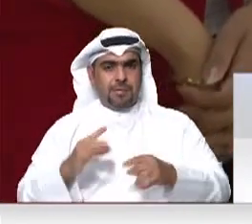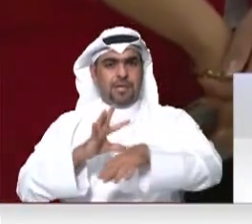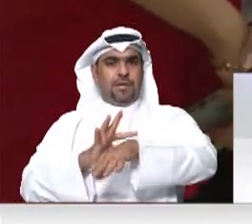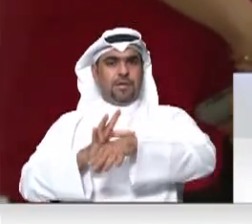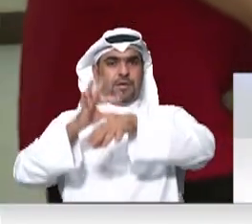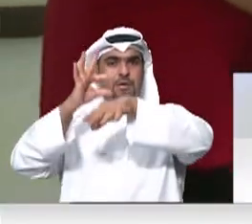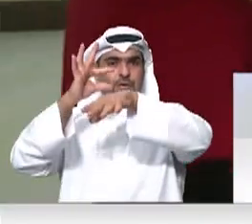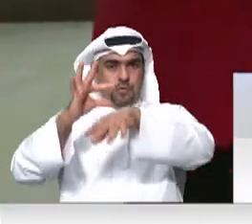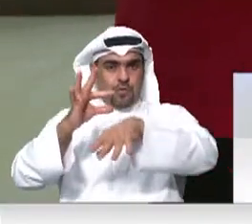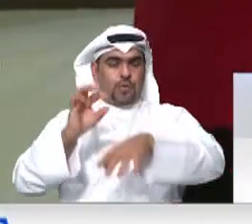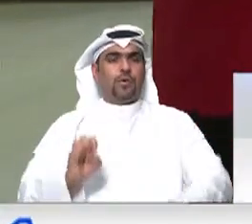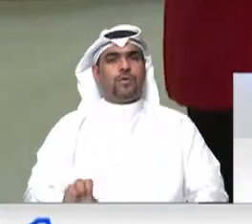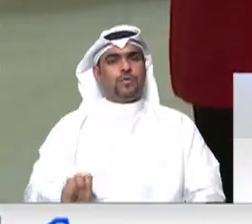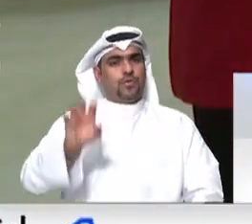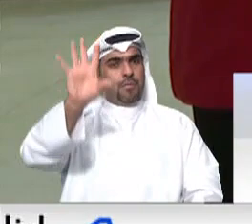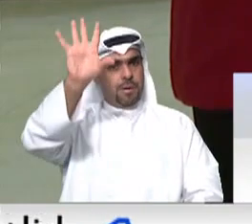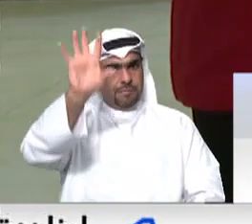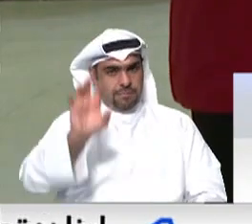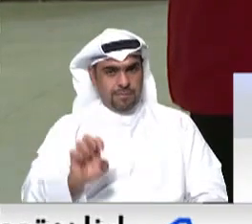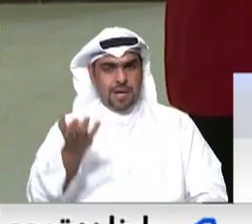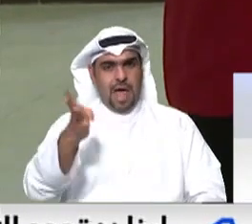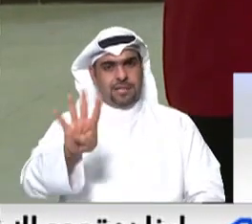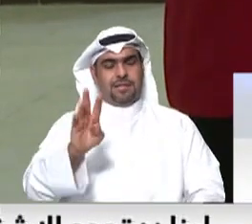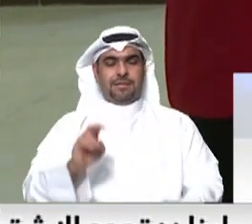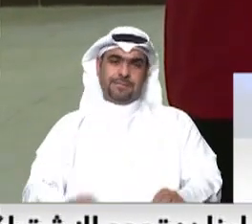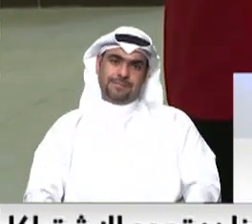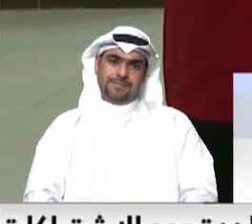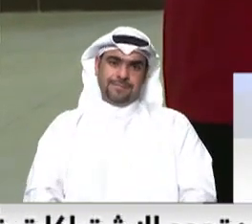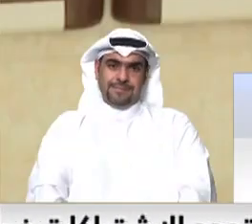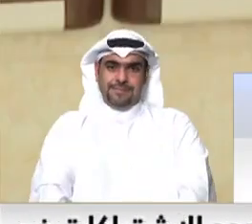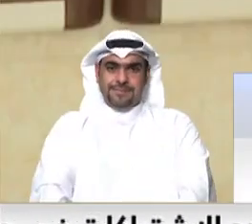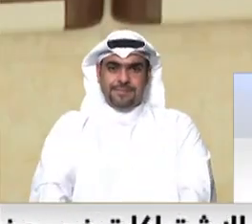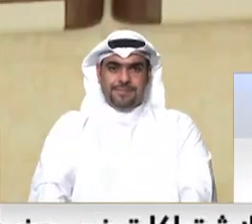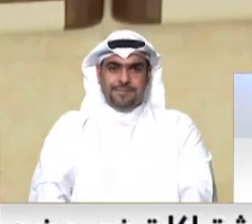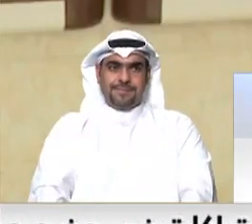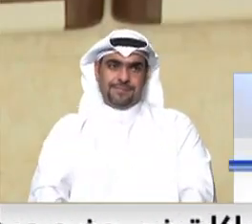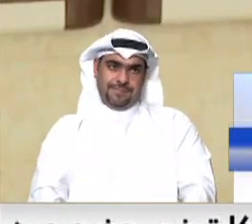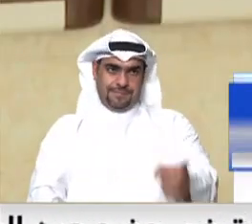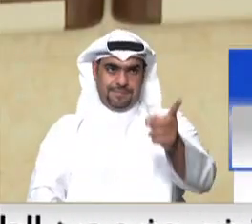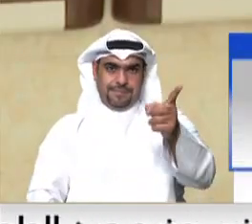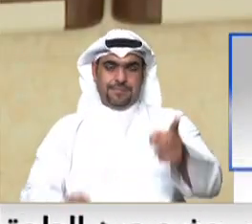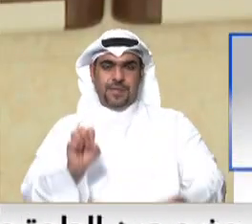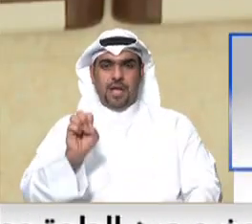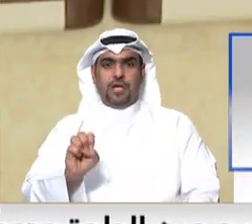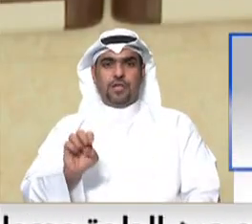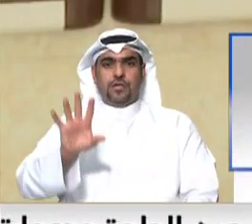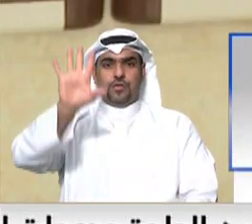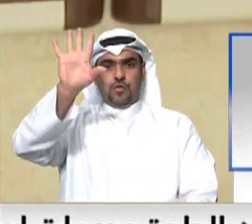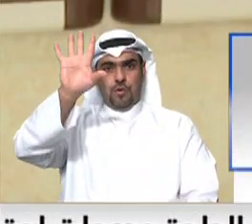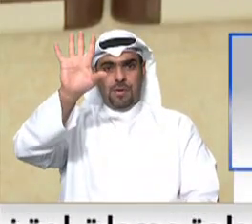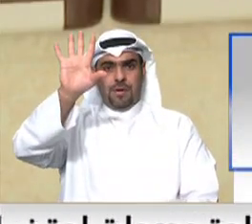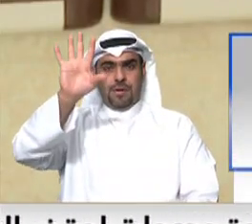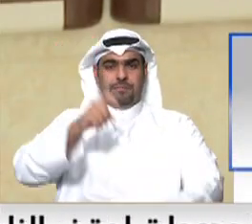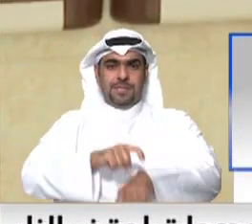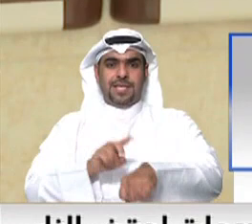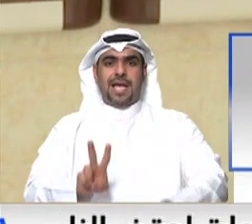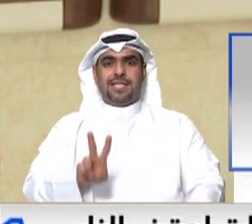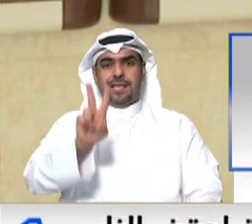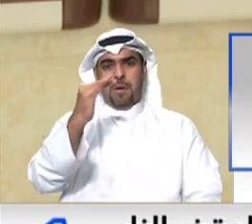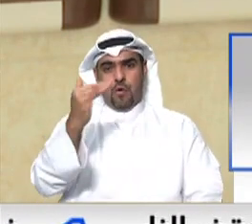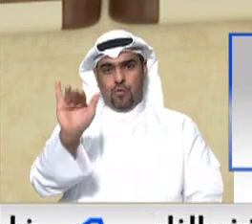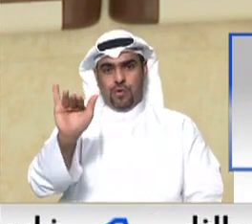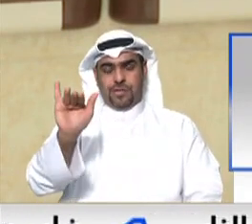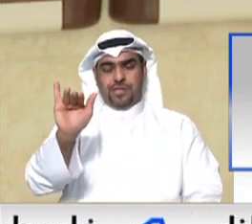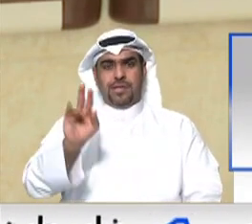على فترتين صباحية ومسائية. راح تكون صباحا يوميا من الساعة 7:30 إلى الساعة